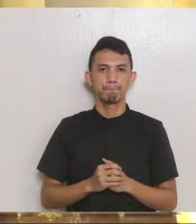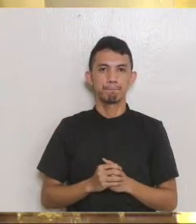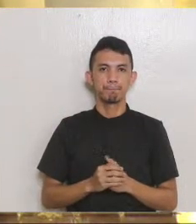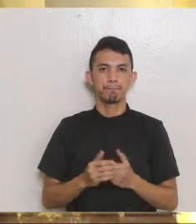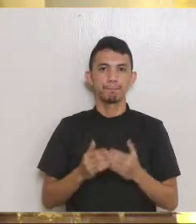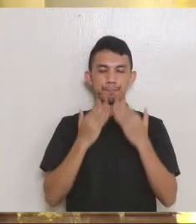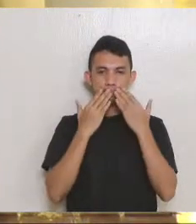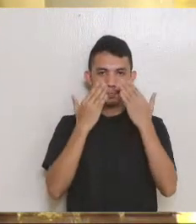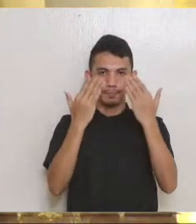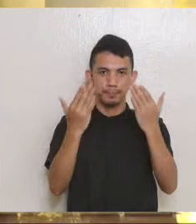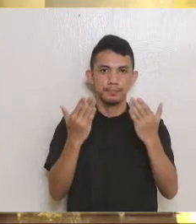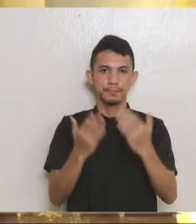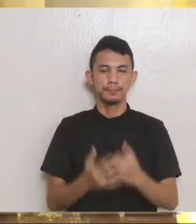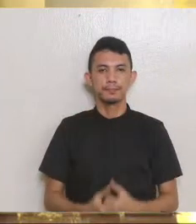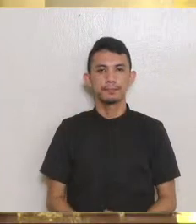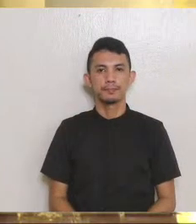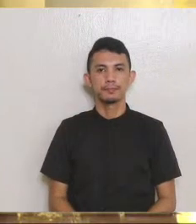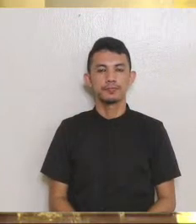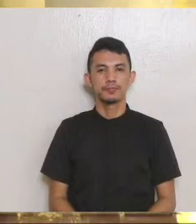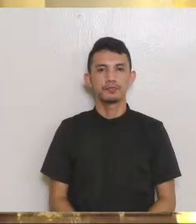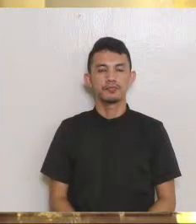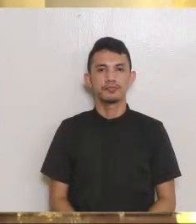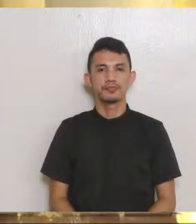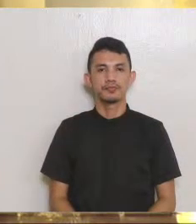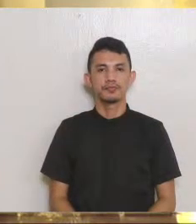Daghang salamat.